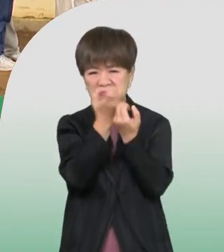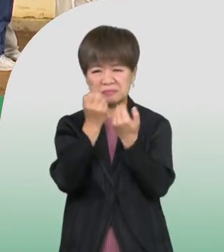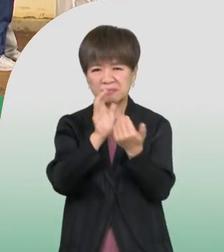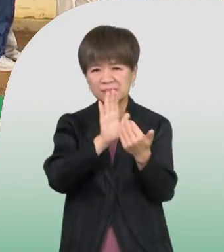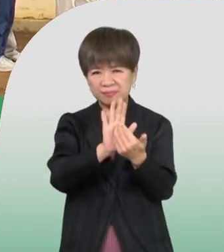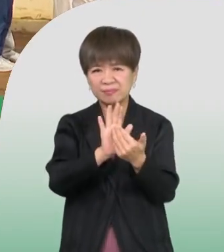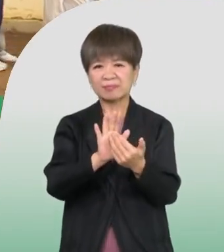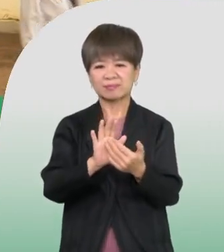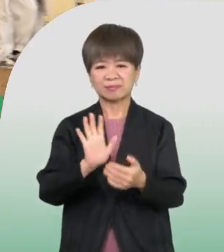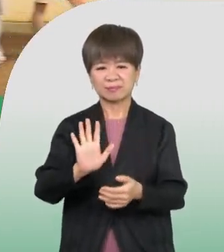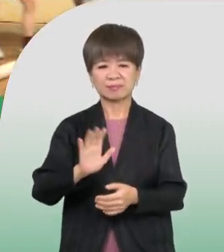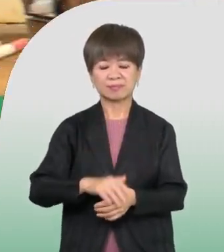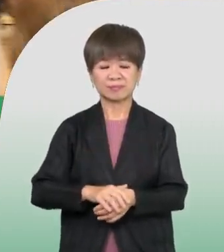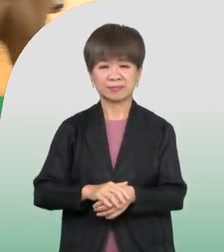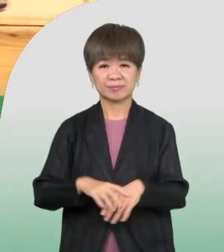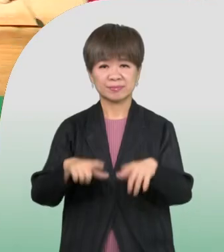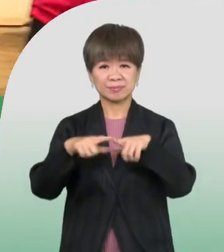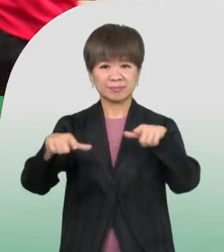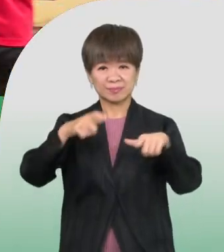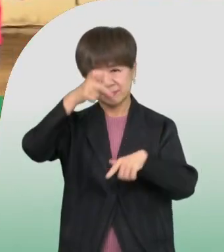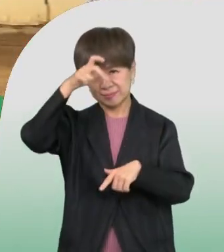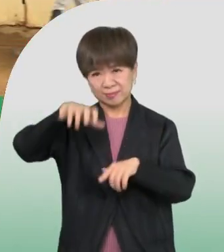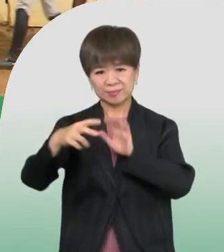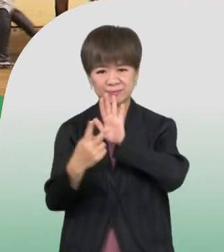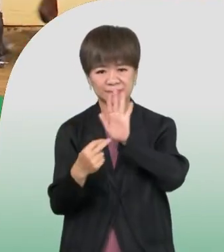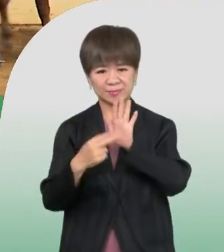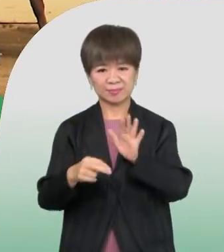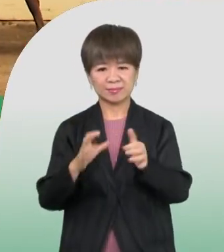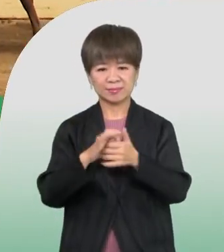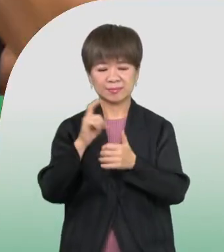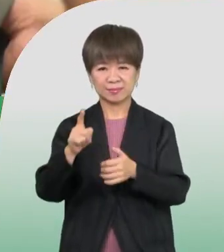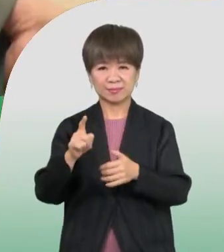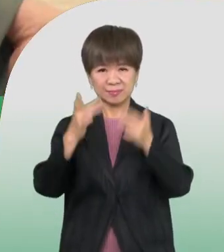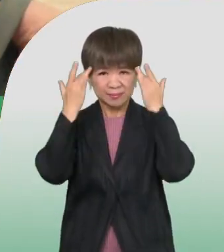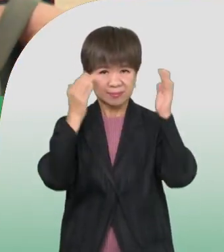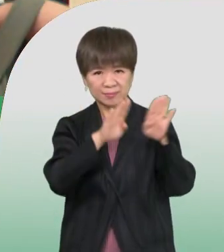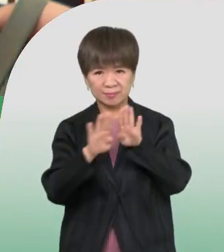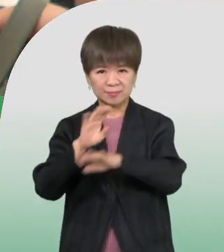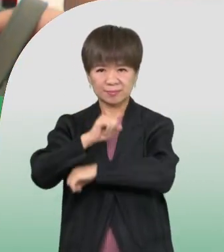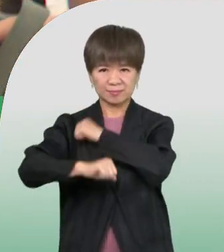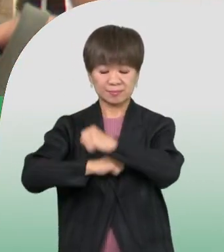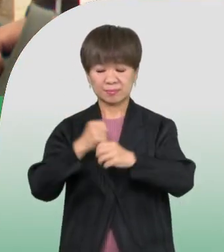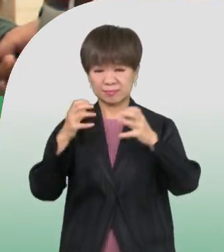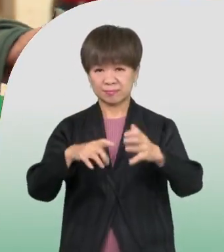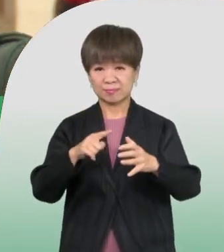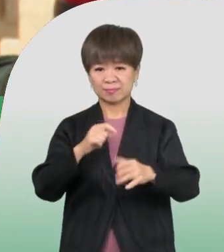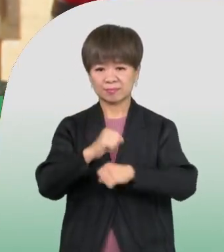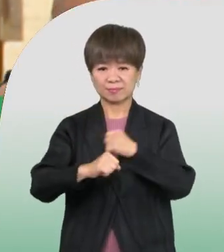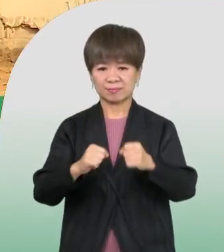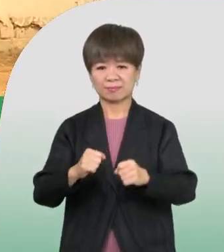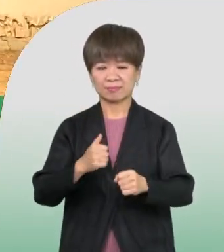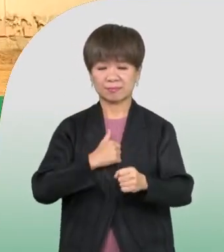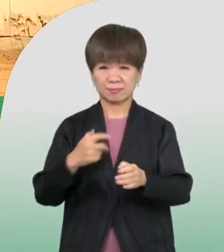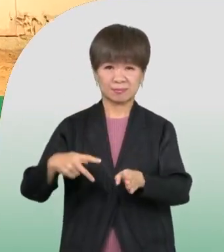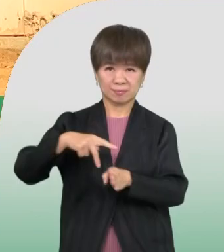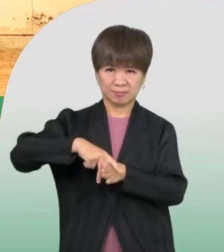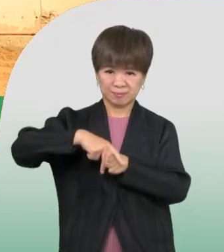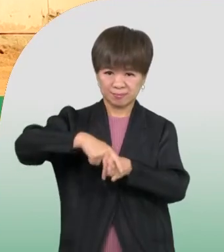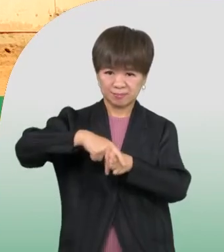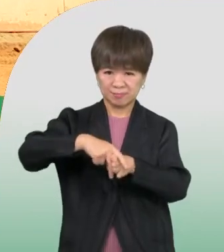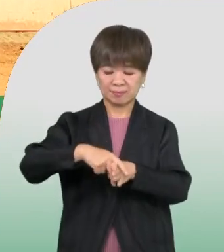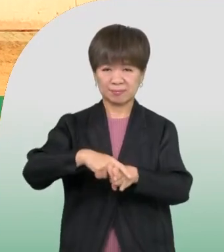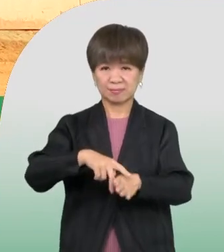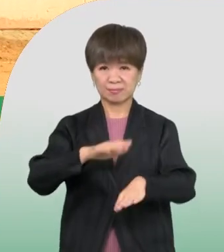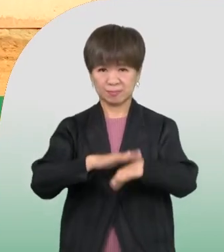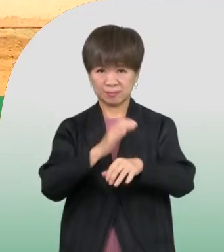导。 太阳分局表示，今年暑期抢村镇安期间，拍马术体验营。大鹏真正去骑马的，这家同